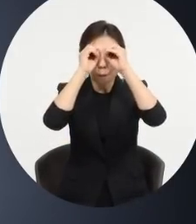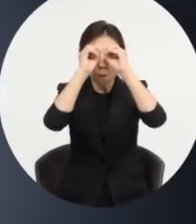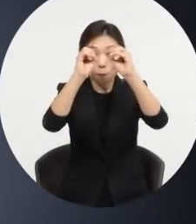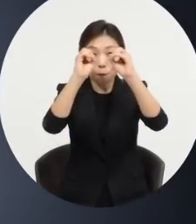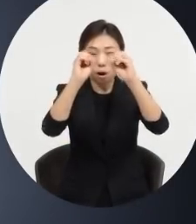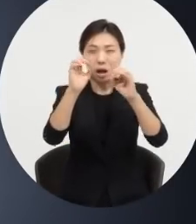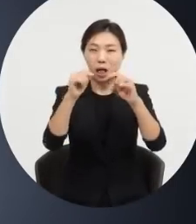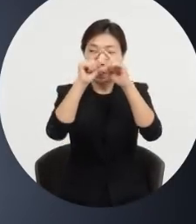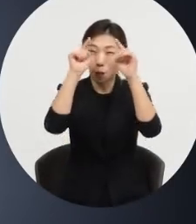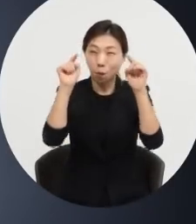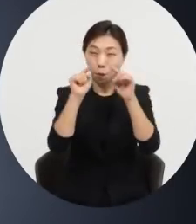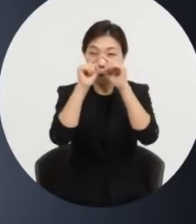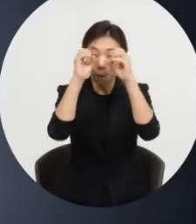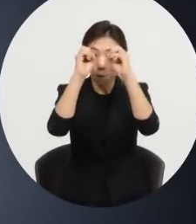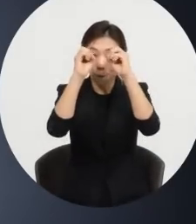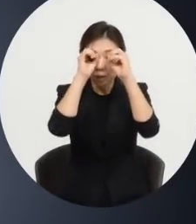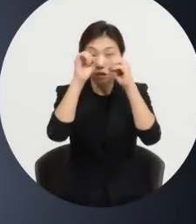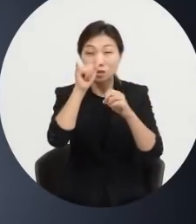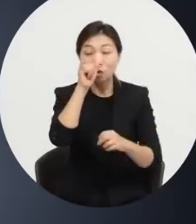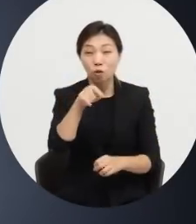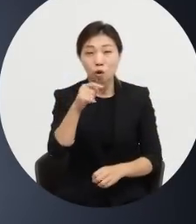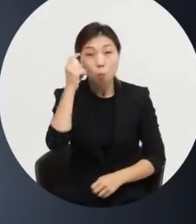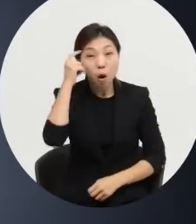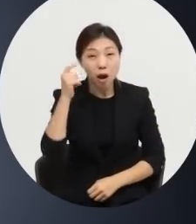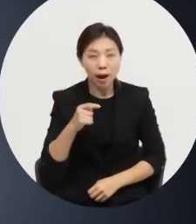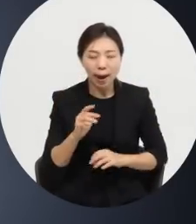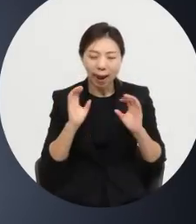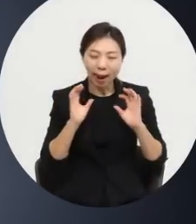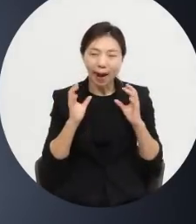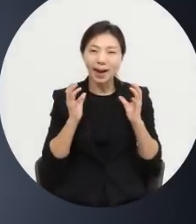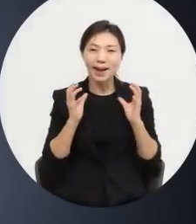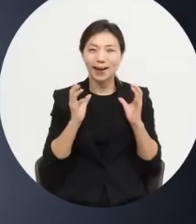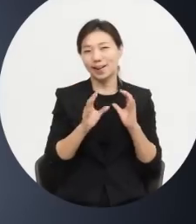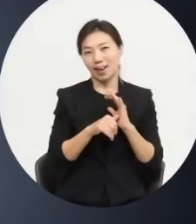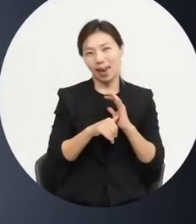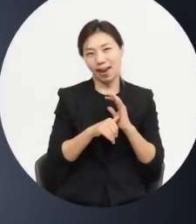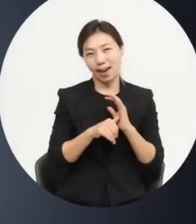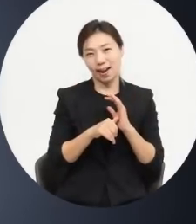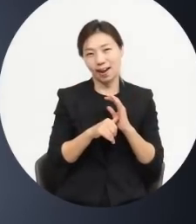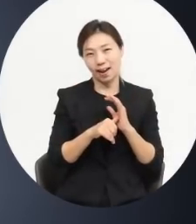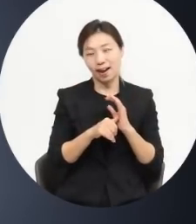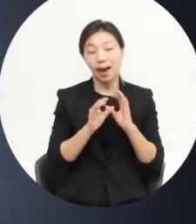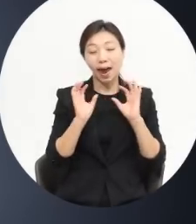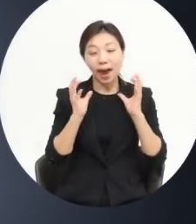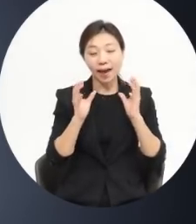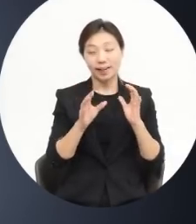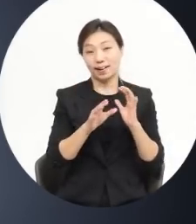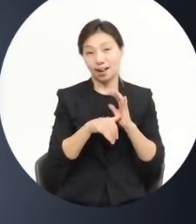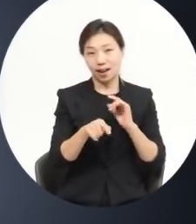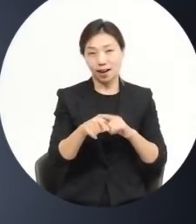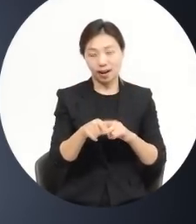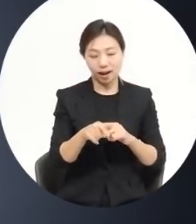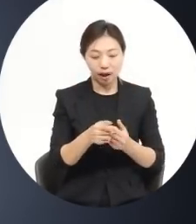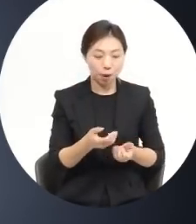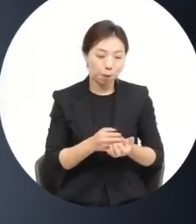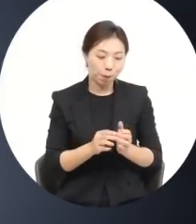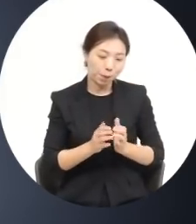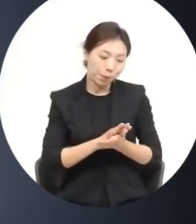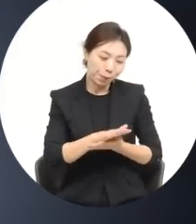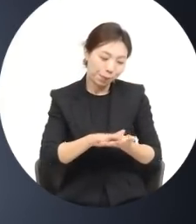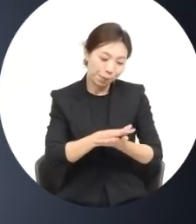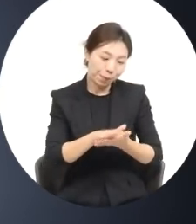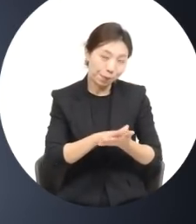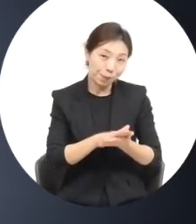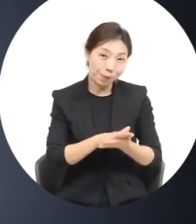왜 그럴까요? 우리가 어릴 때 가지고 논 인형이 서양 아이, 여자아이 인형이잖아요. 머리는